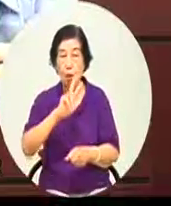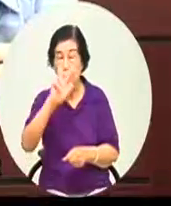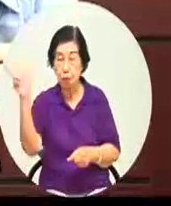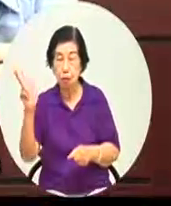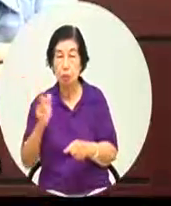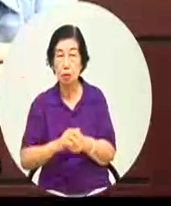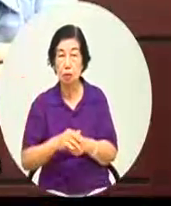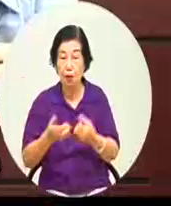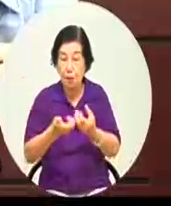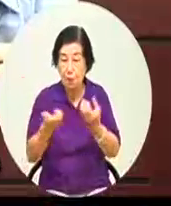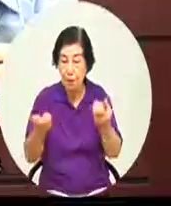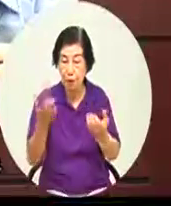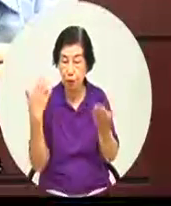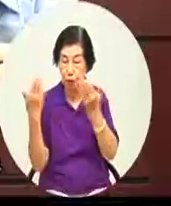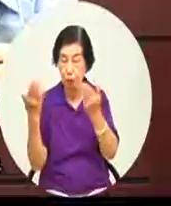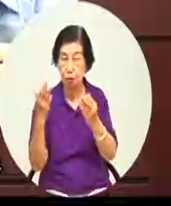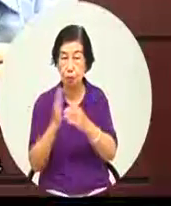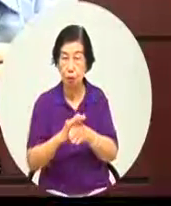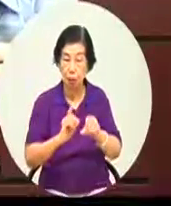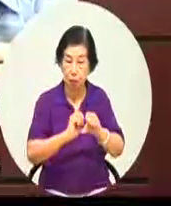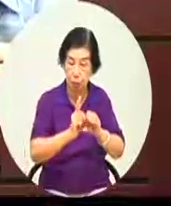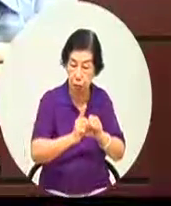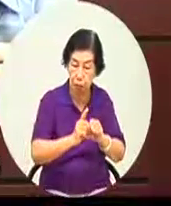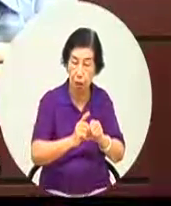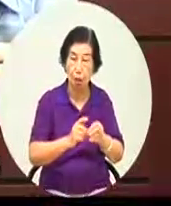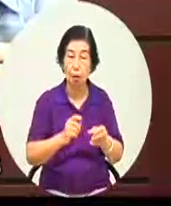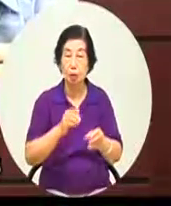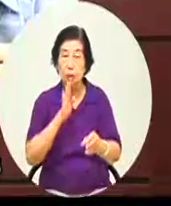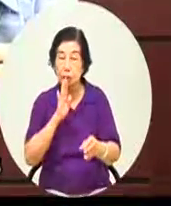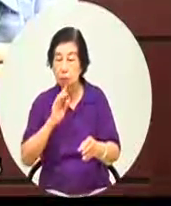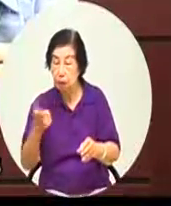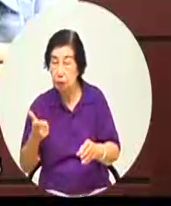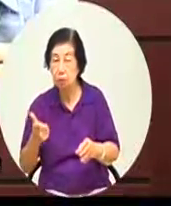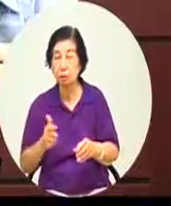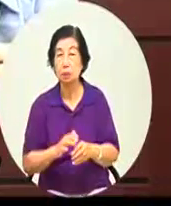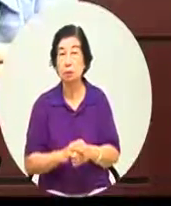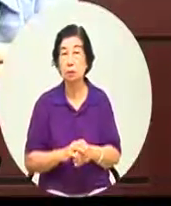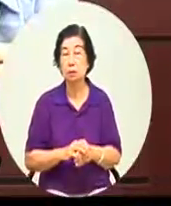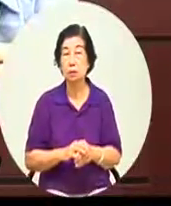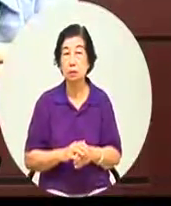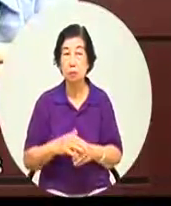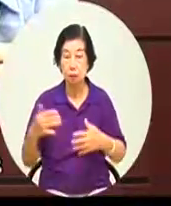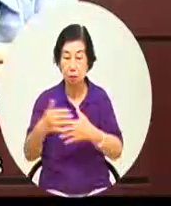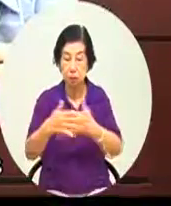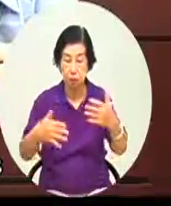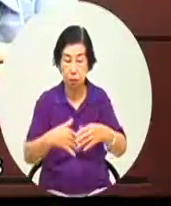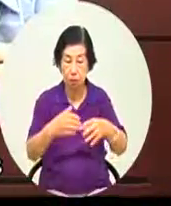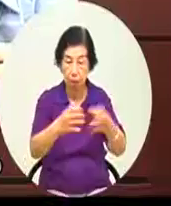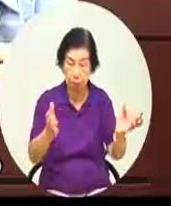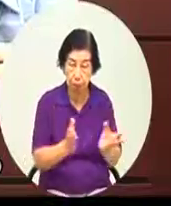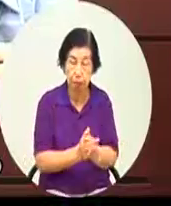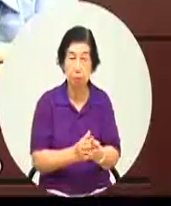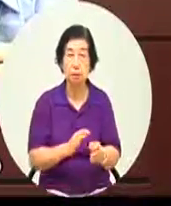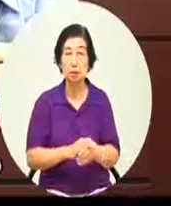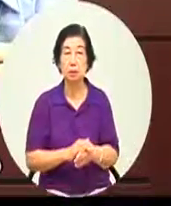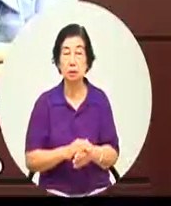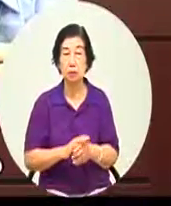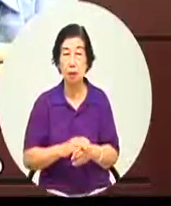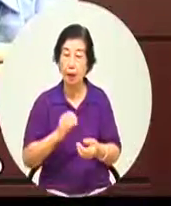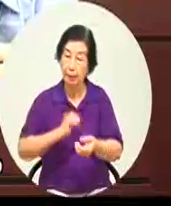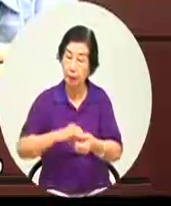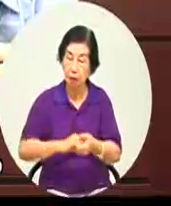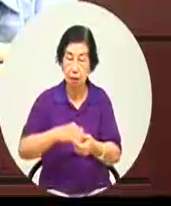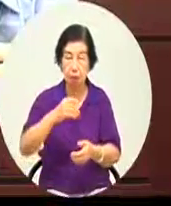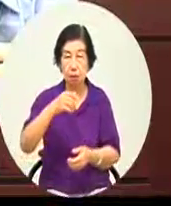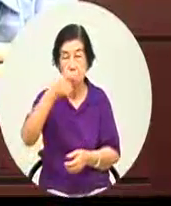这有一个很大的差别，就是说交通部所放宽的这一个不是用黄色的，但